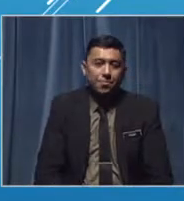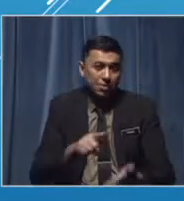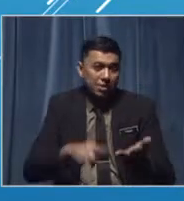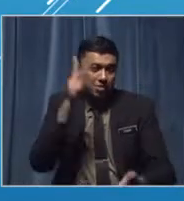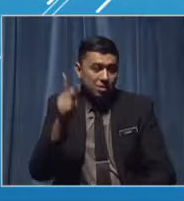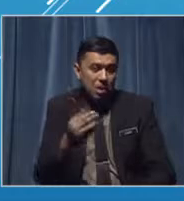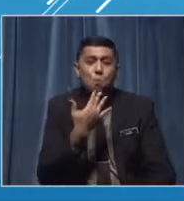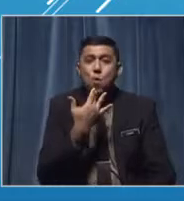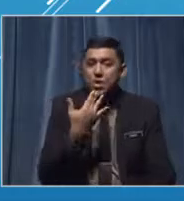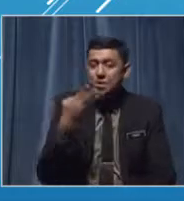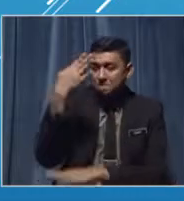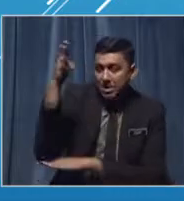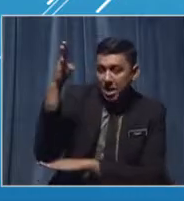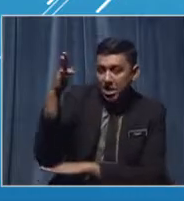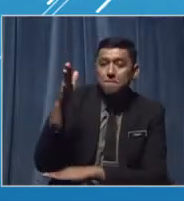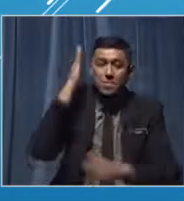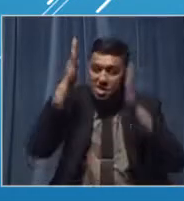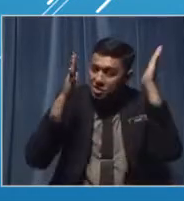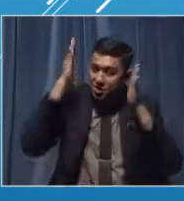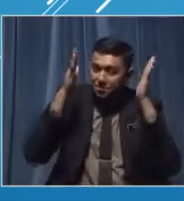Apakah pula warna bendera Malaysia?